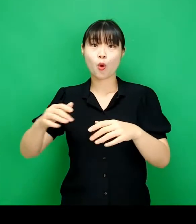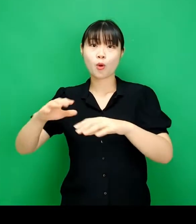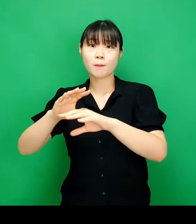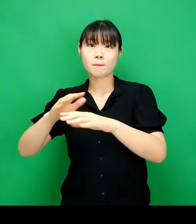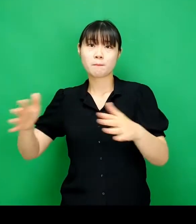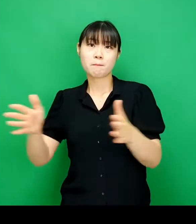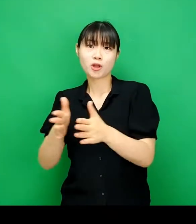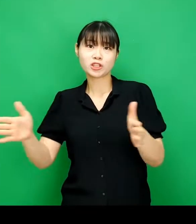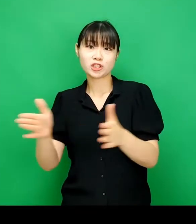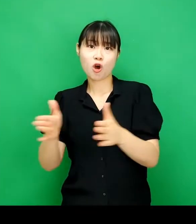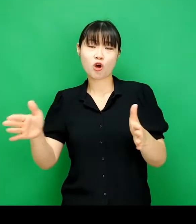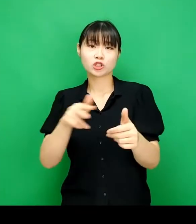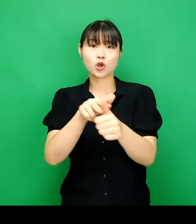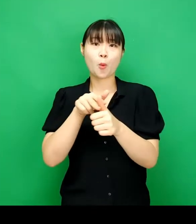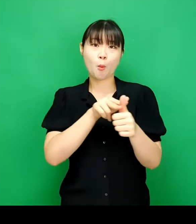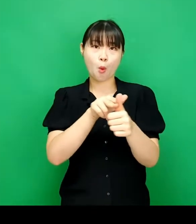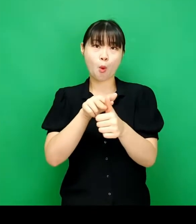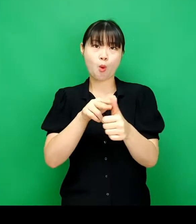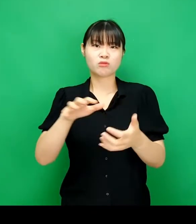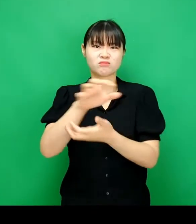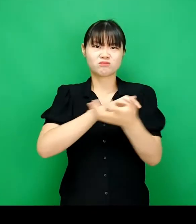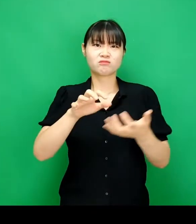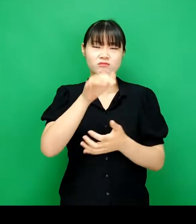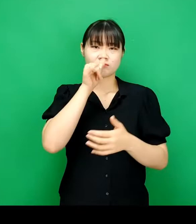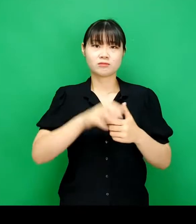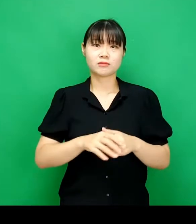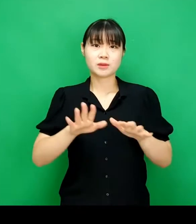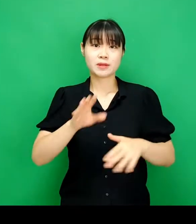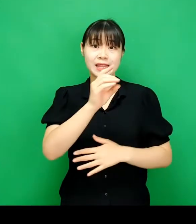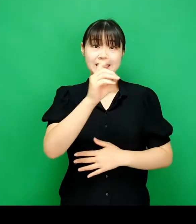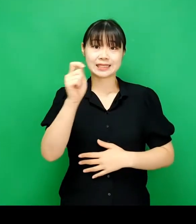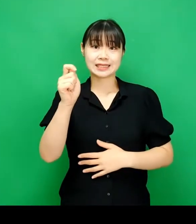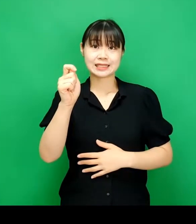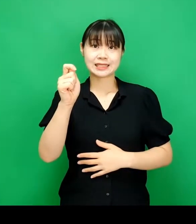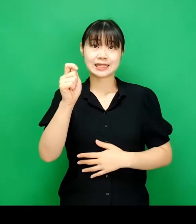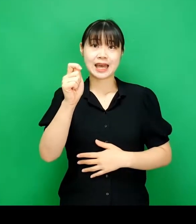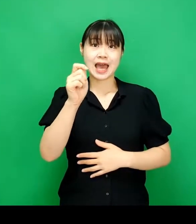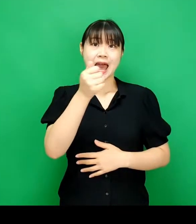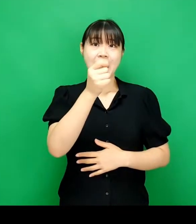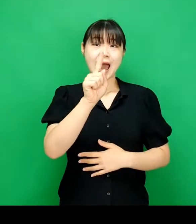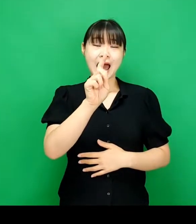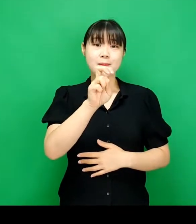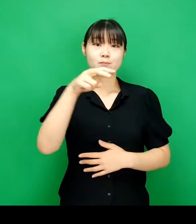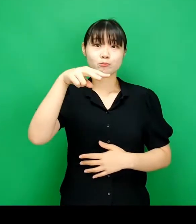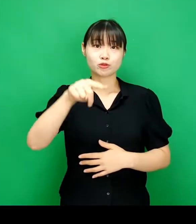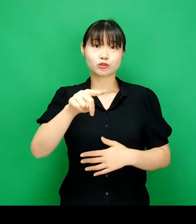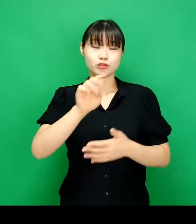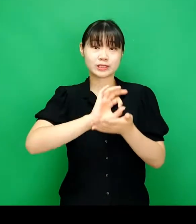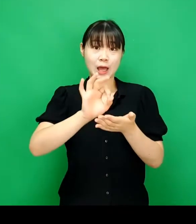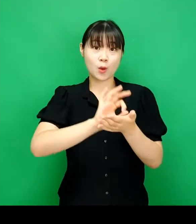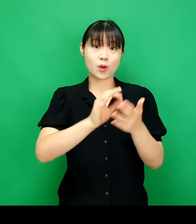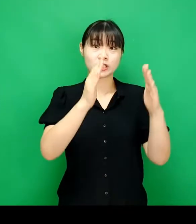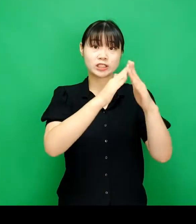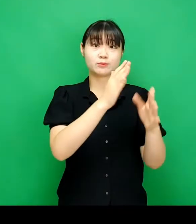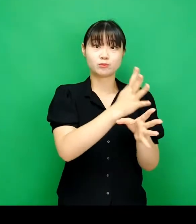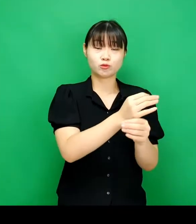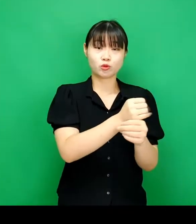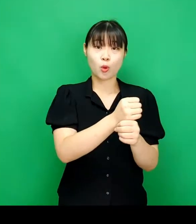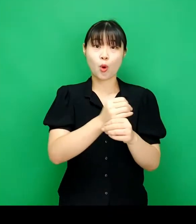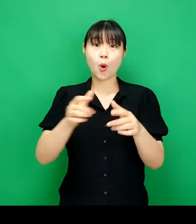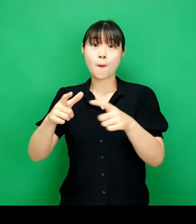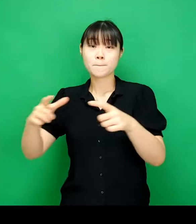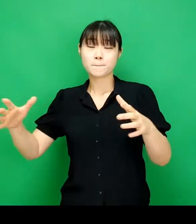주소와 면적 등의 정보가 한 곳에 섞여 있습니다. 이번에는 텍스트 데이터를 다루는 함수를 써서